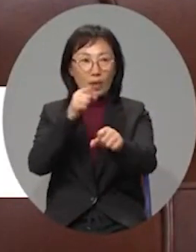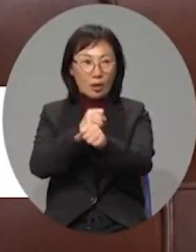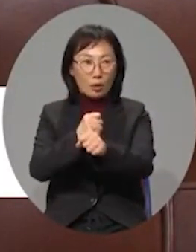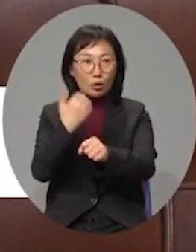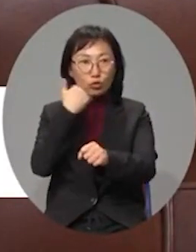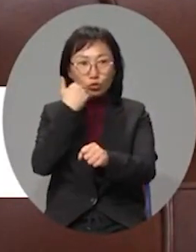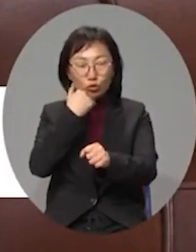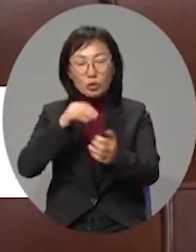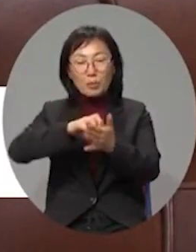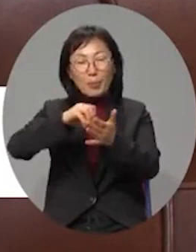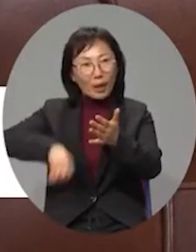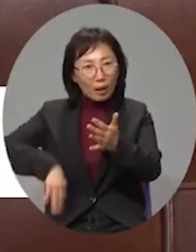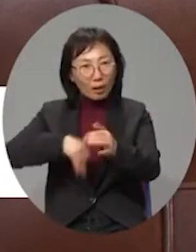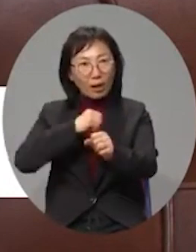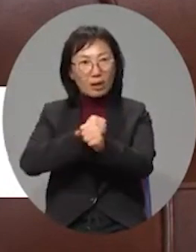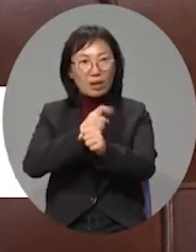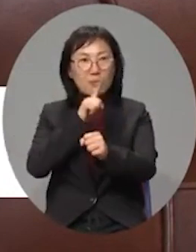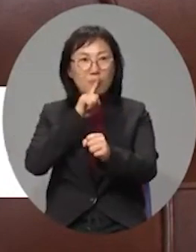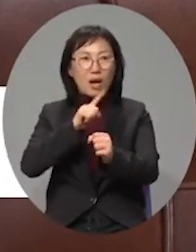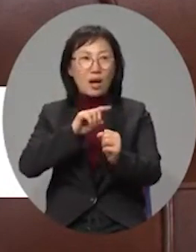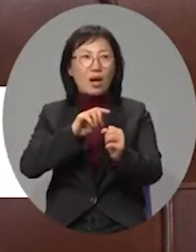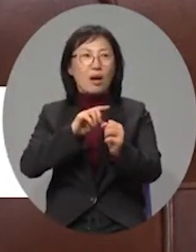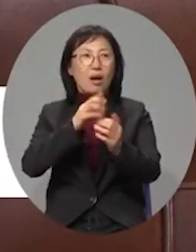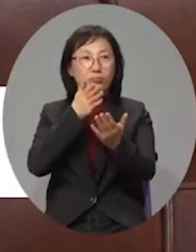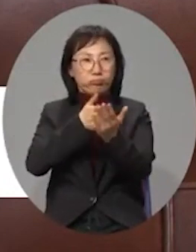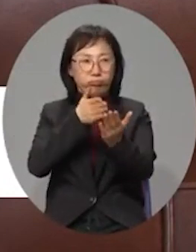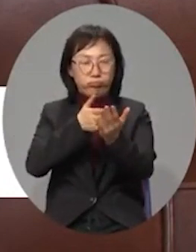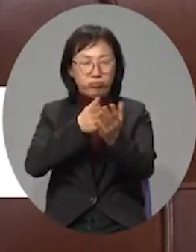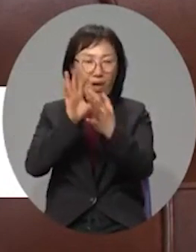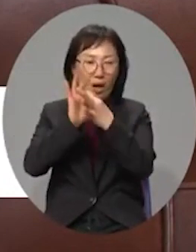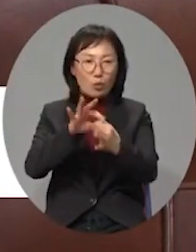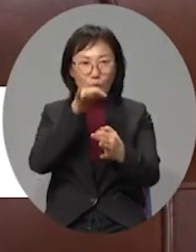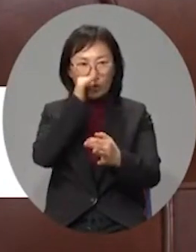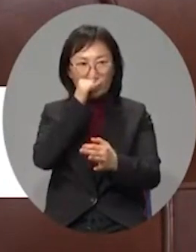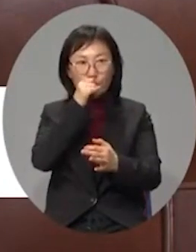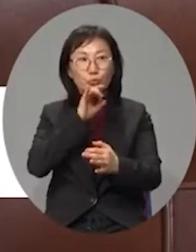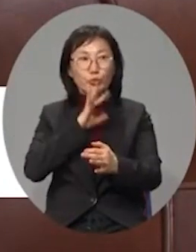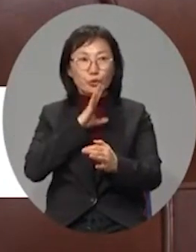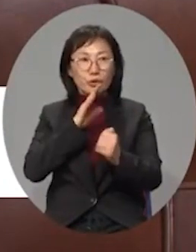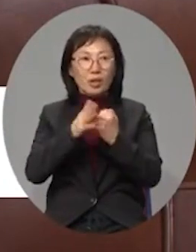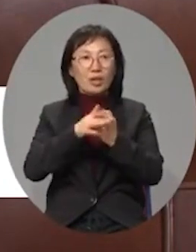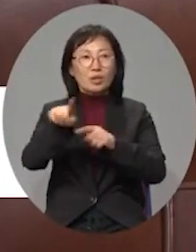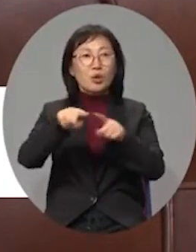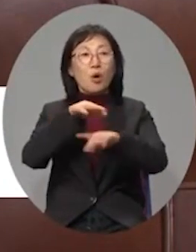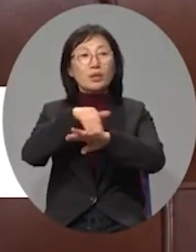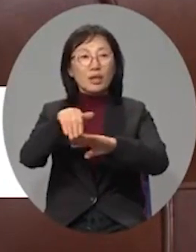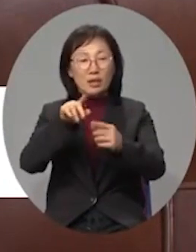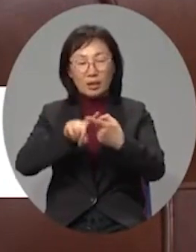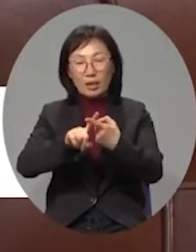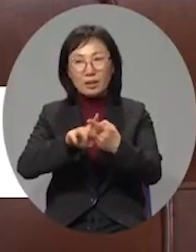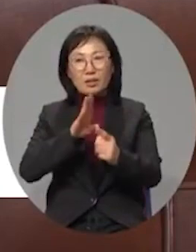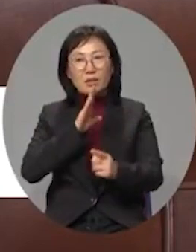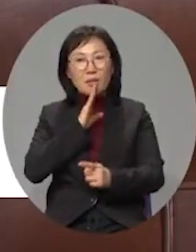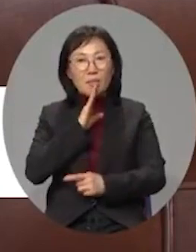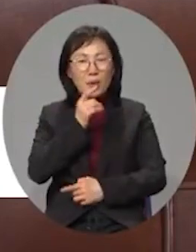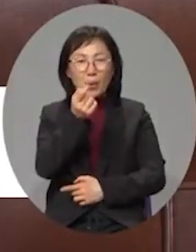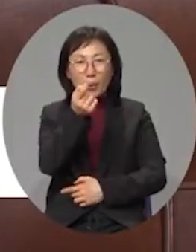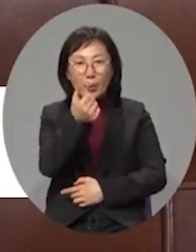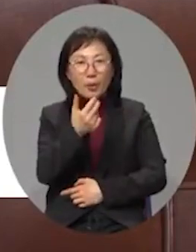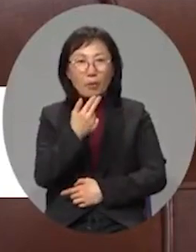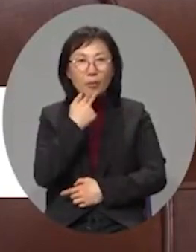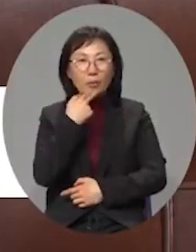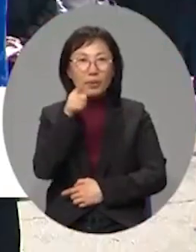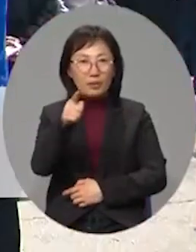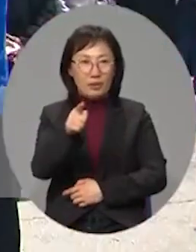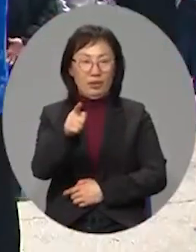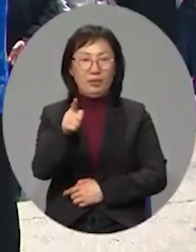누구는 배제됐다더라 뭐 이런 이야기만 난무할 뿐이지 정책이라고 하는 것은 완전히 증발돼서 없어요. 그건 정당이